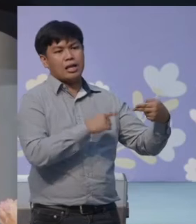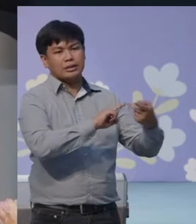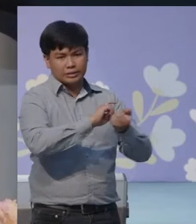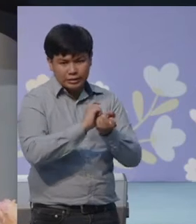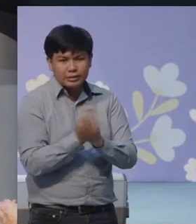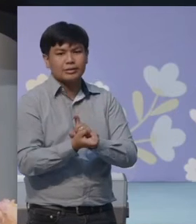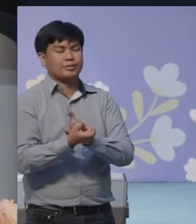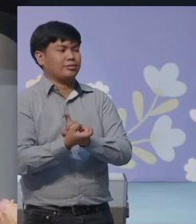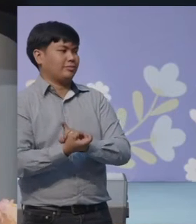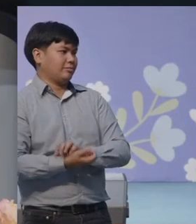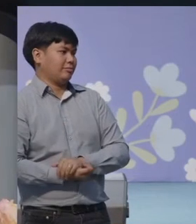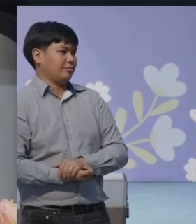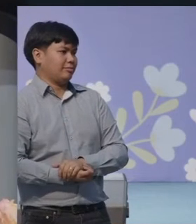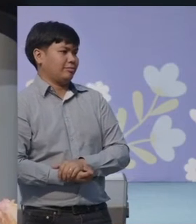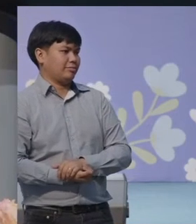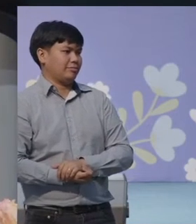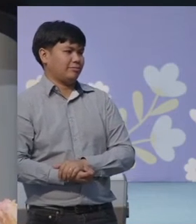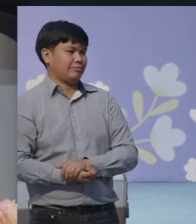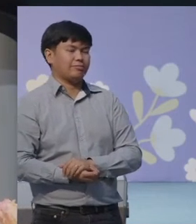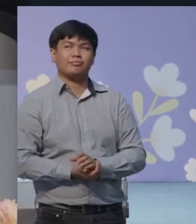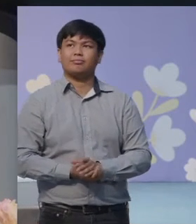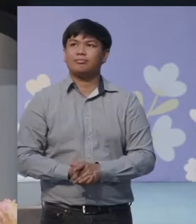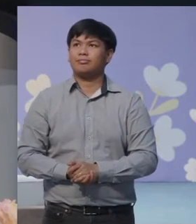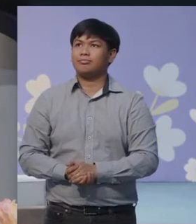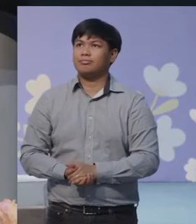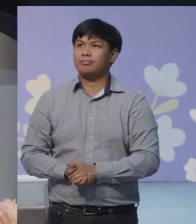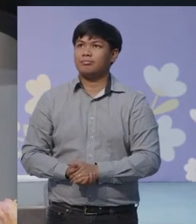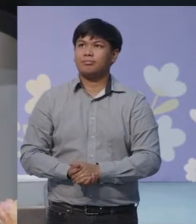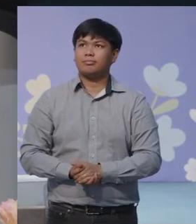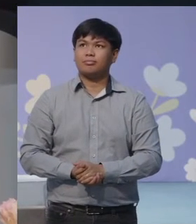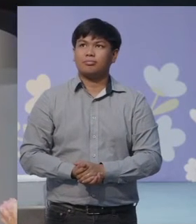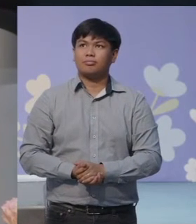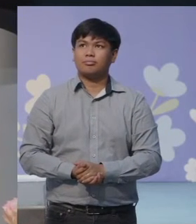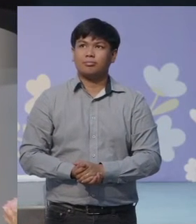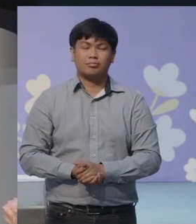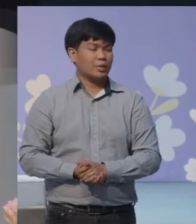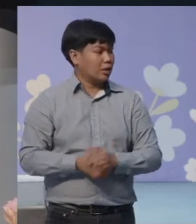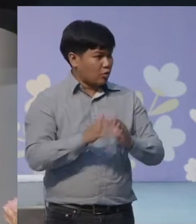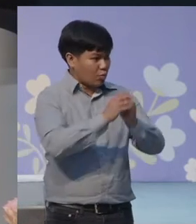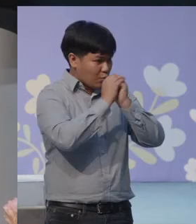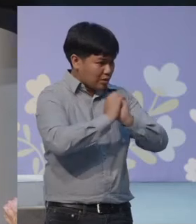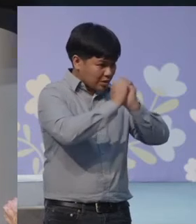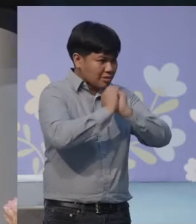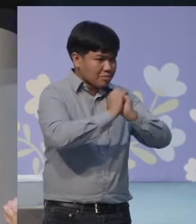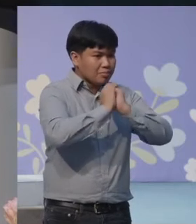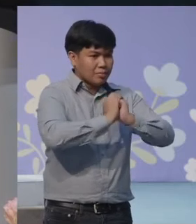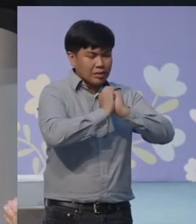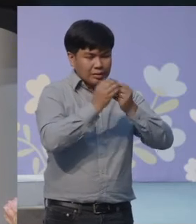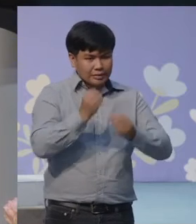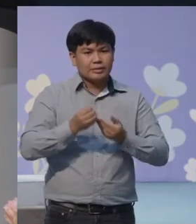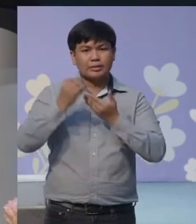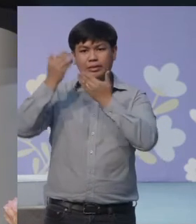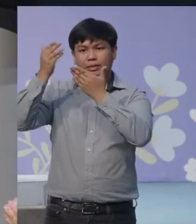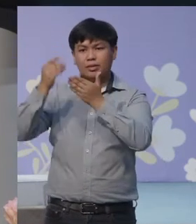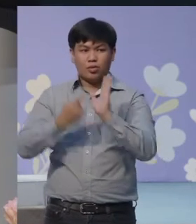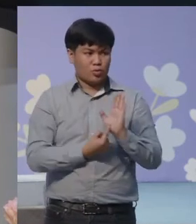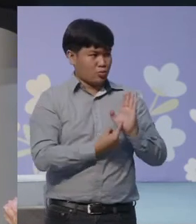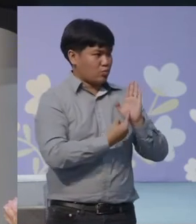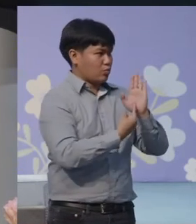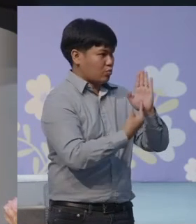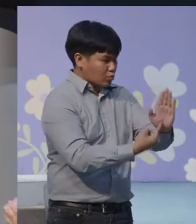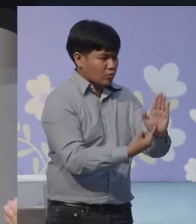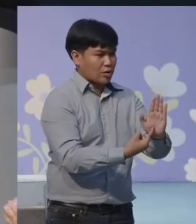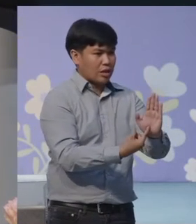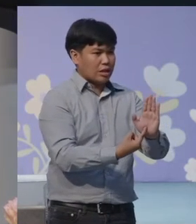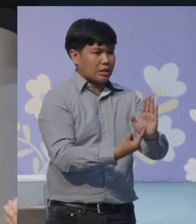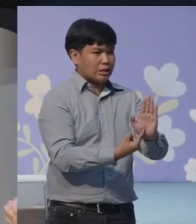nung panalangin ni Hana. Nung kanyang pagsamba. At dito makikita din